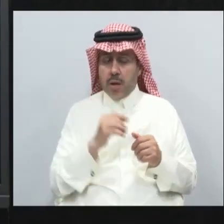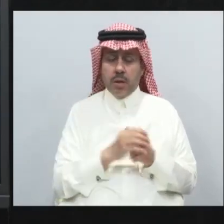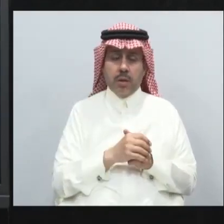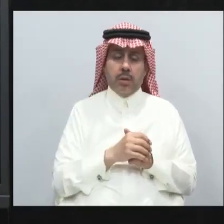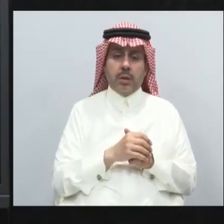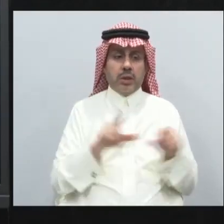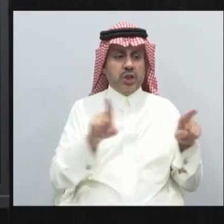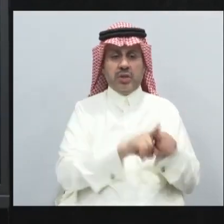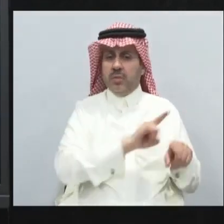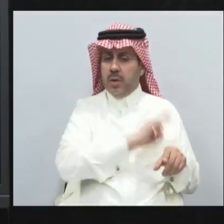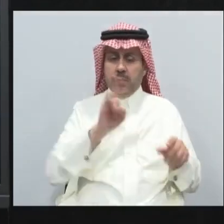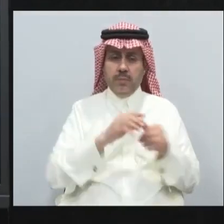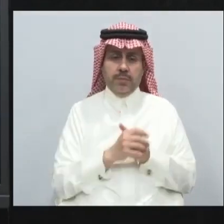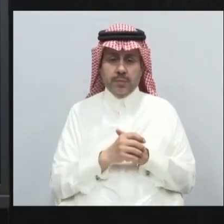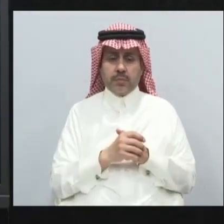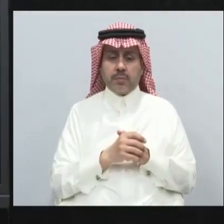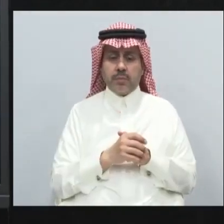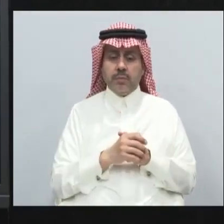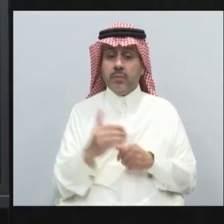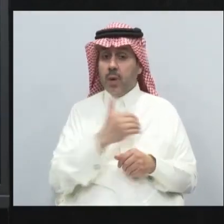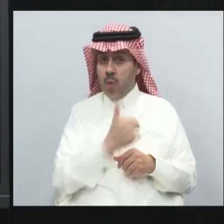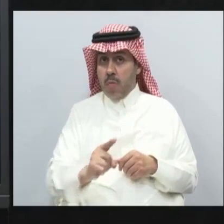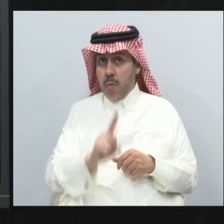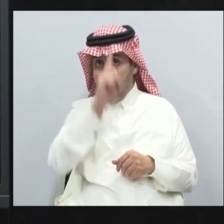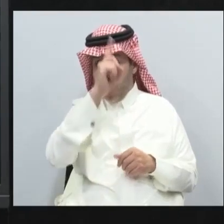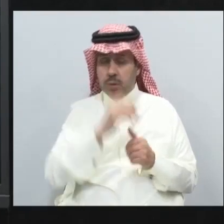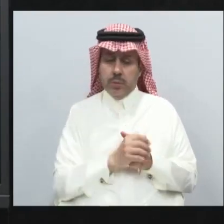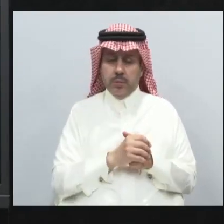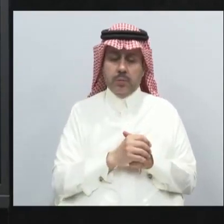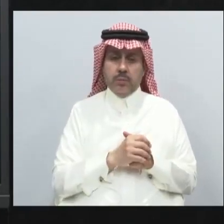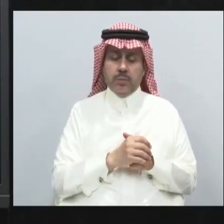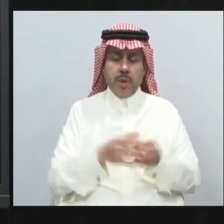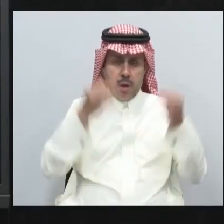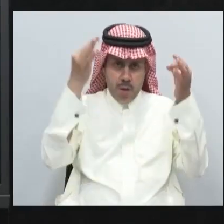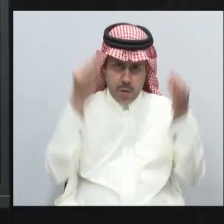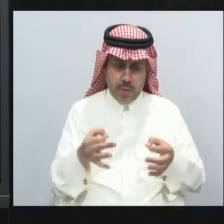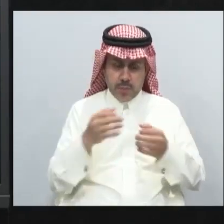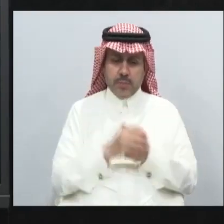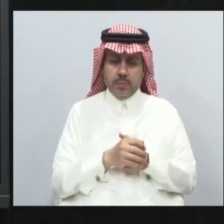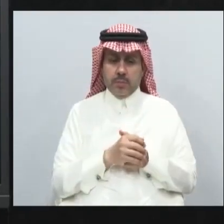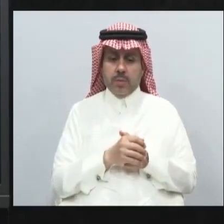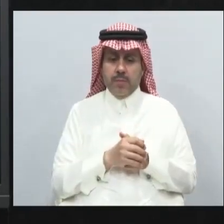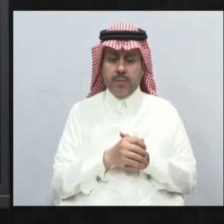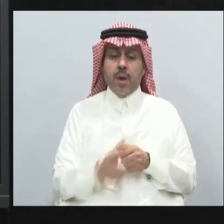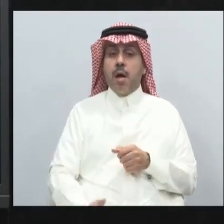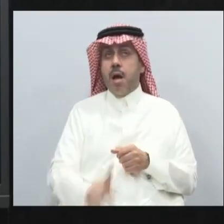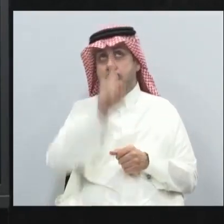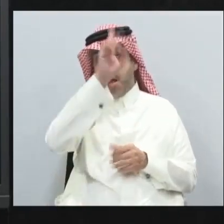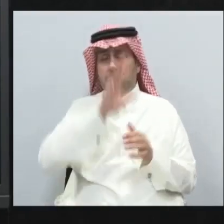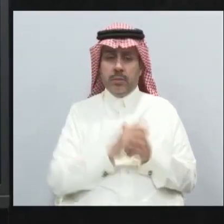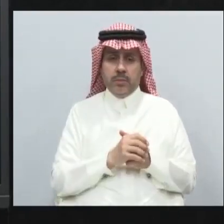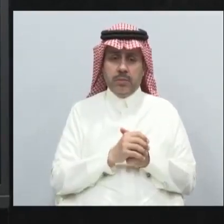الله وتكفر بها طيب ويؤمن بالله هو الاثبات يعني معنى الا الله